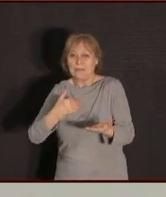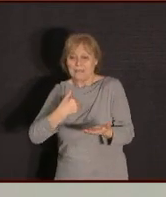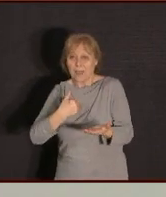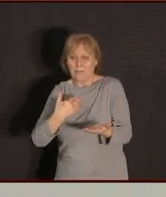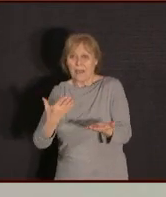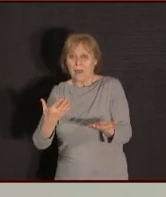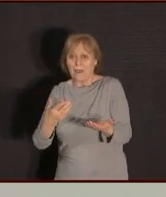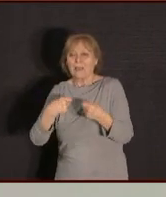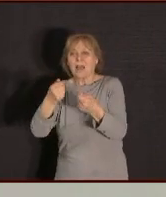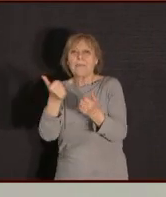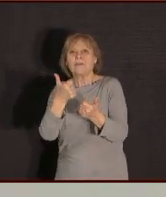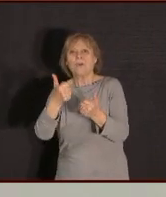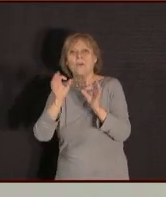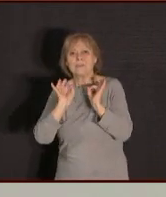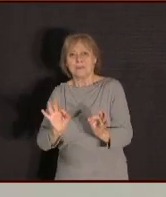eno gotovost,